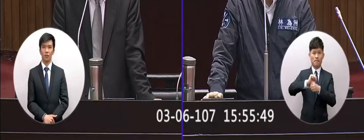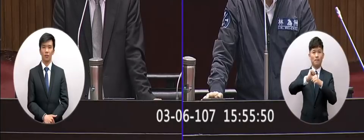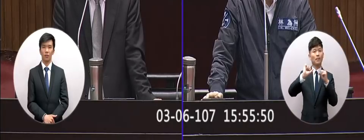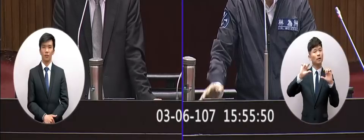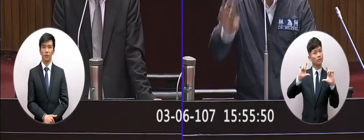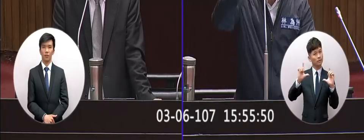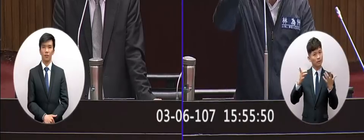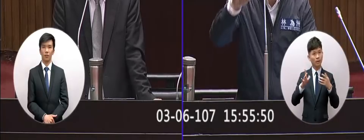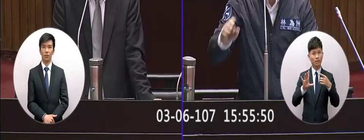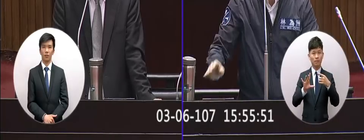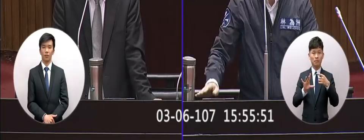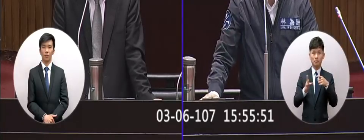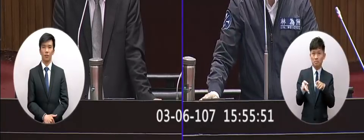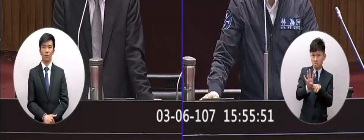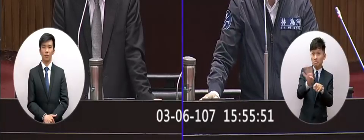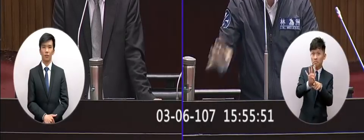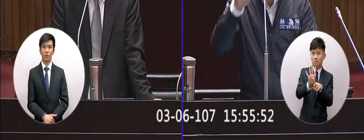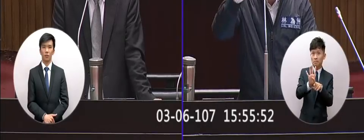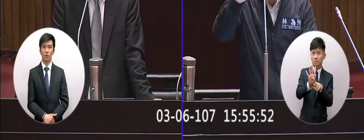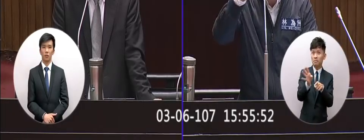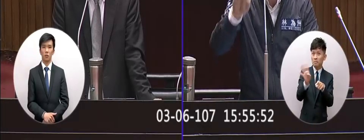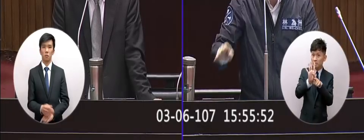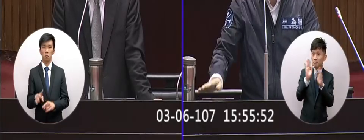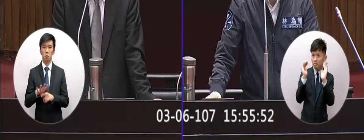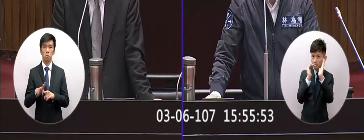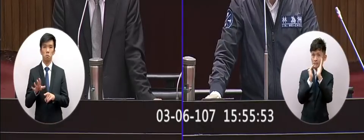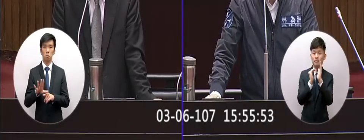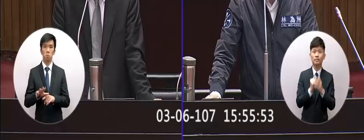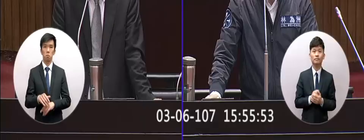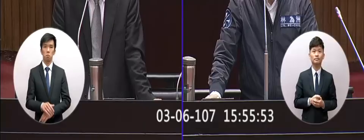大概快四倍，